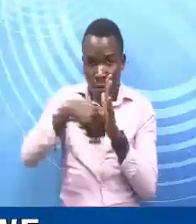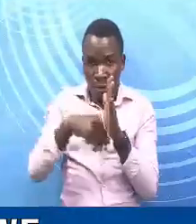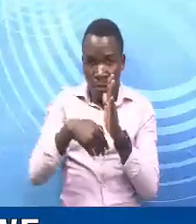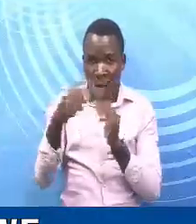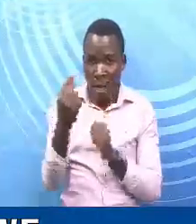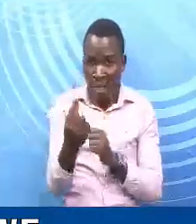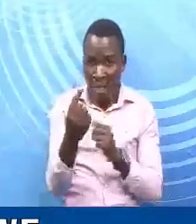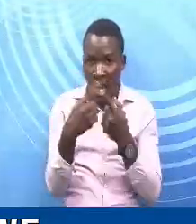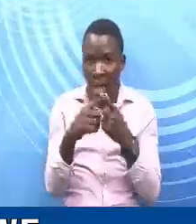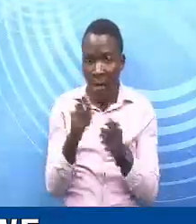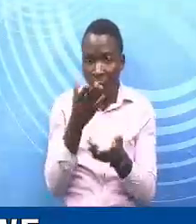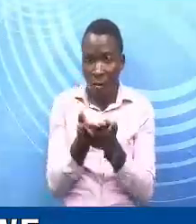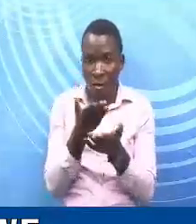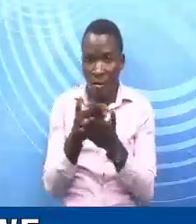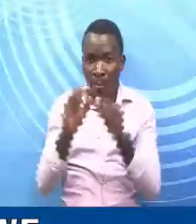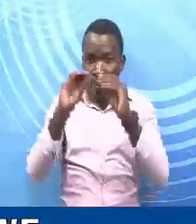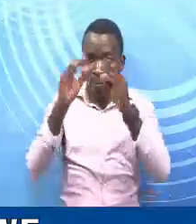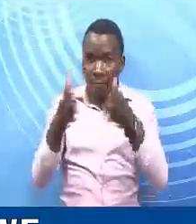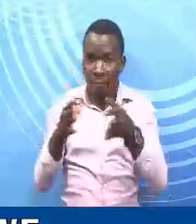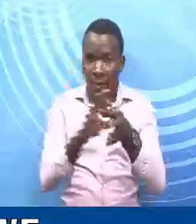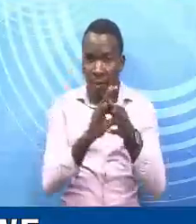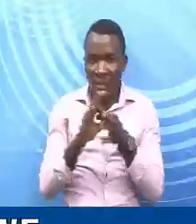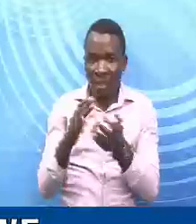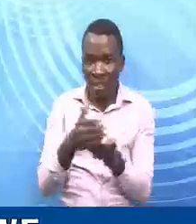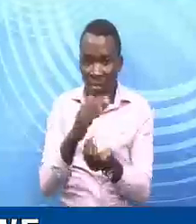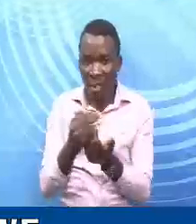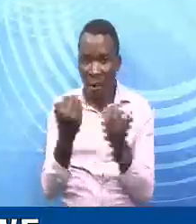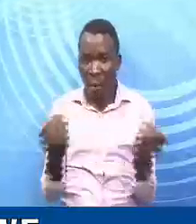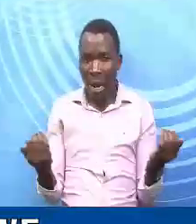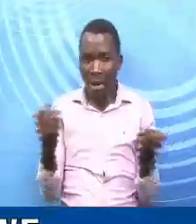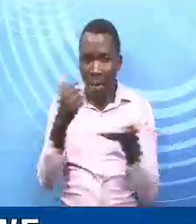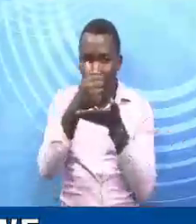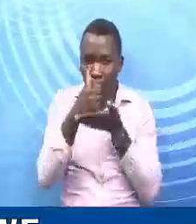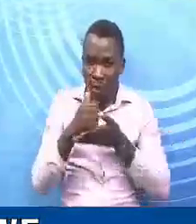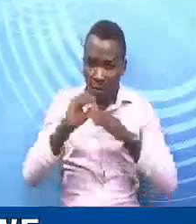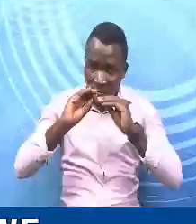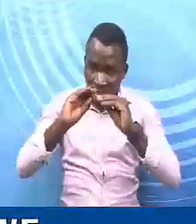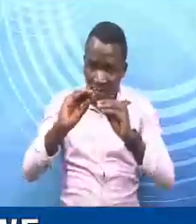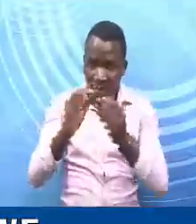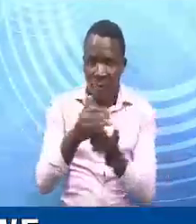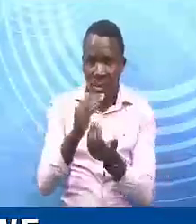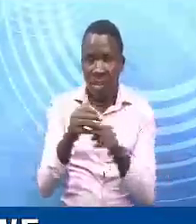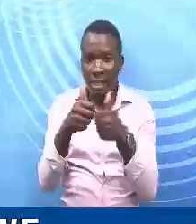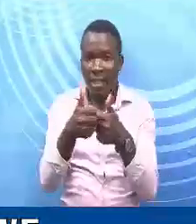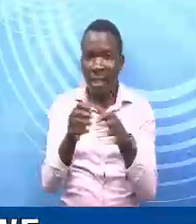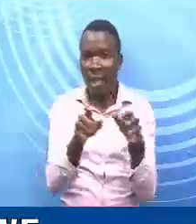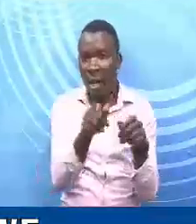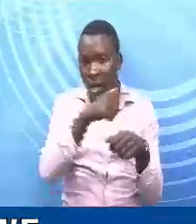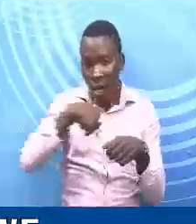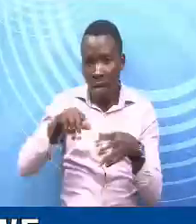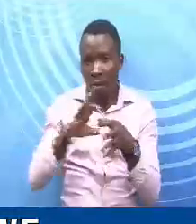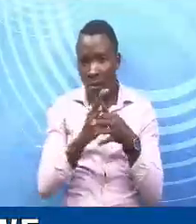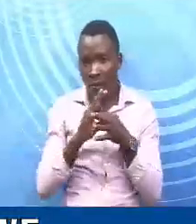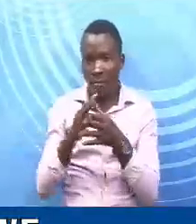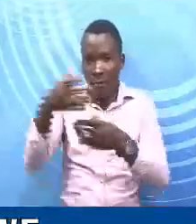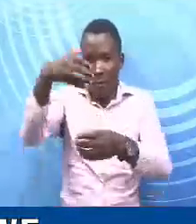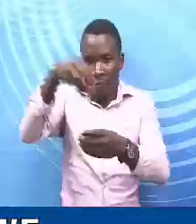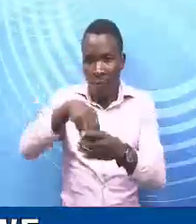rwose abarezi dufatanyije kurera abana badufashe kubitaho cyane natwe dufatanyije nabo turabishyiramo imbaraga.